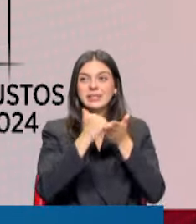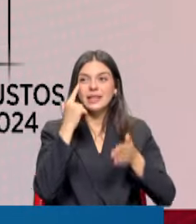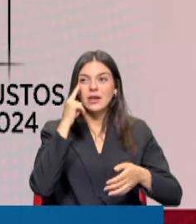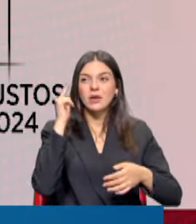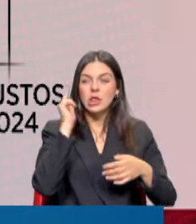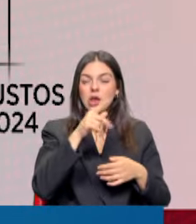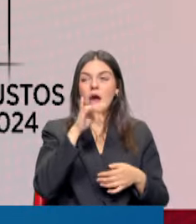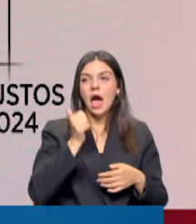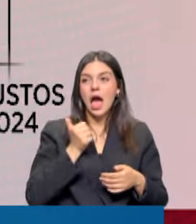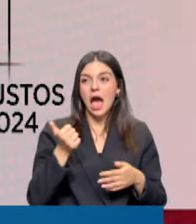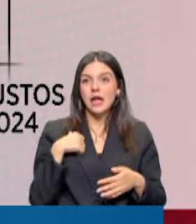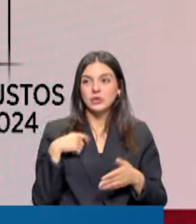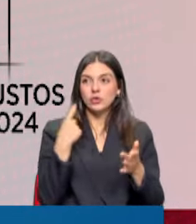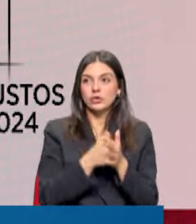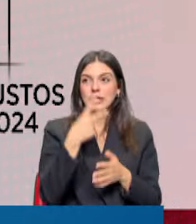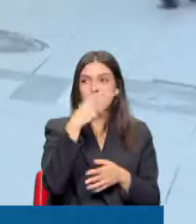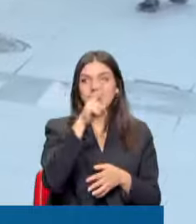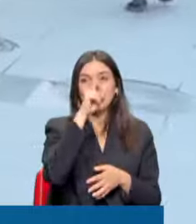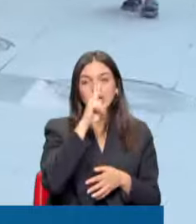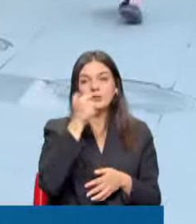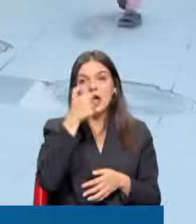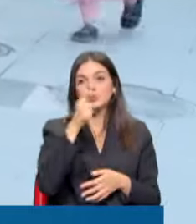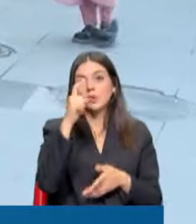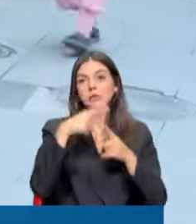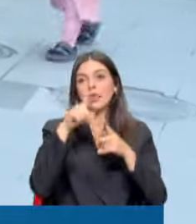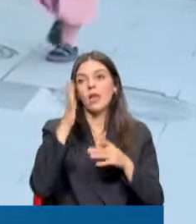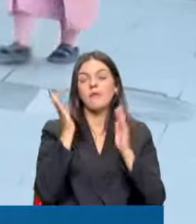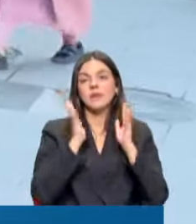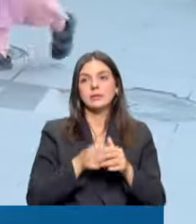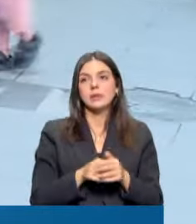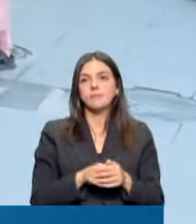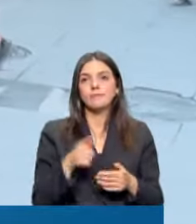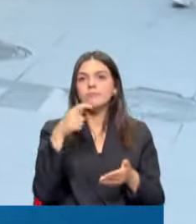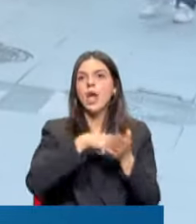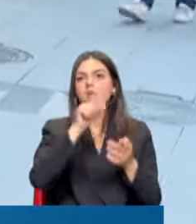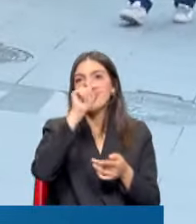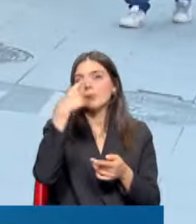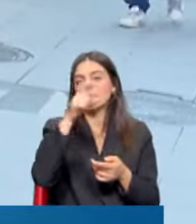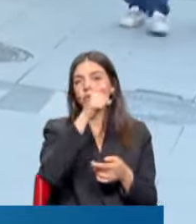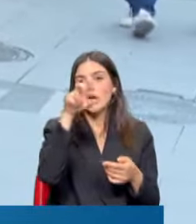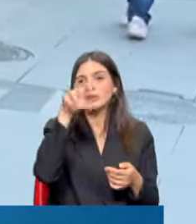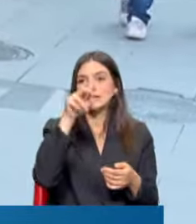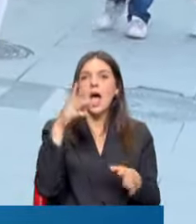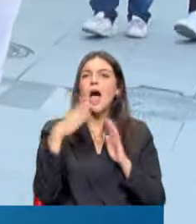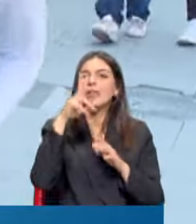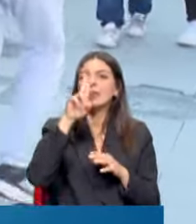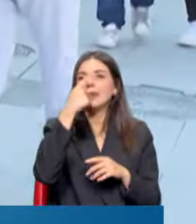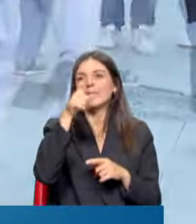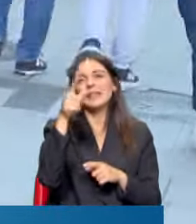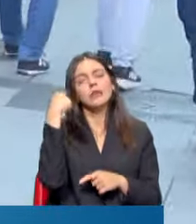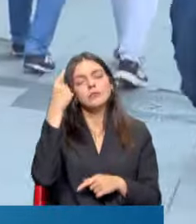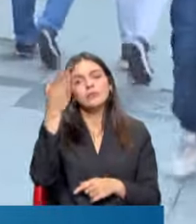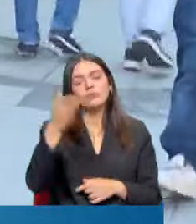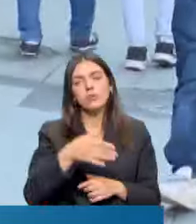ücretin 2269 lira üzerinde. Sizin maaş ne kadar? 11.980 lira. Aradaki 7.000 lirayı artık siz